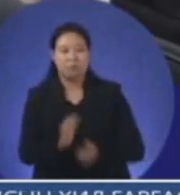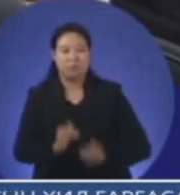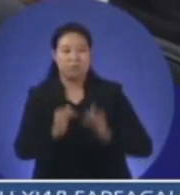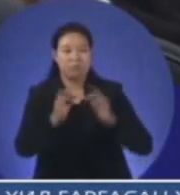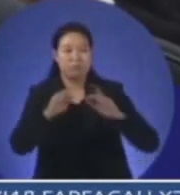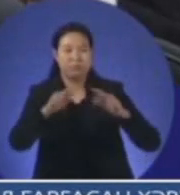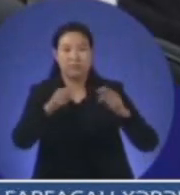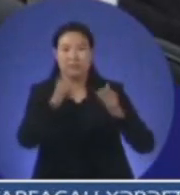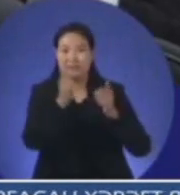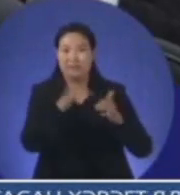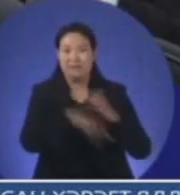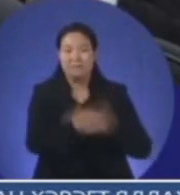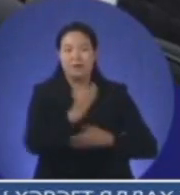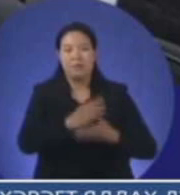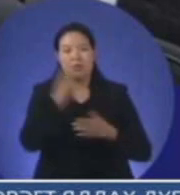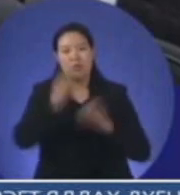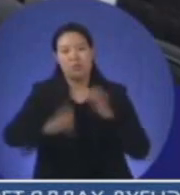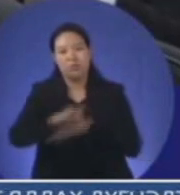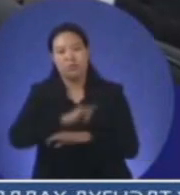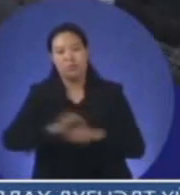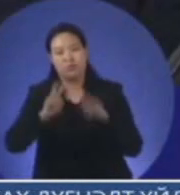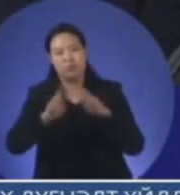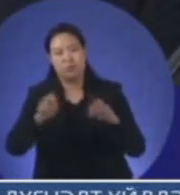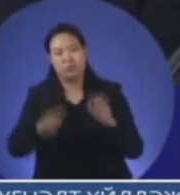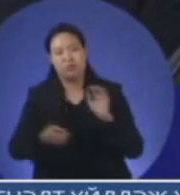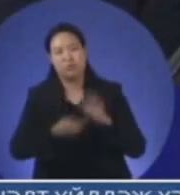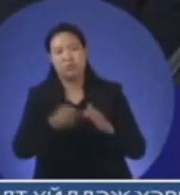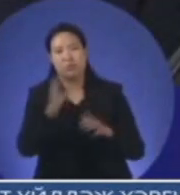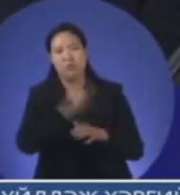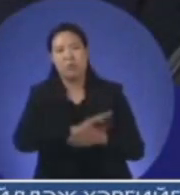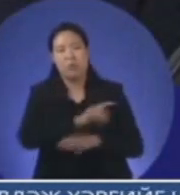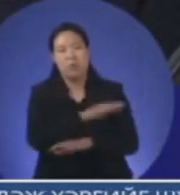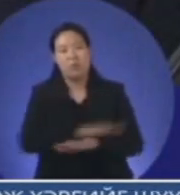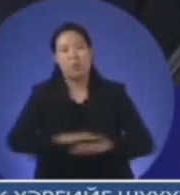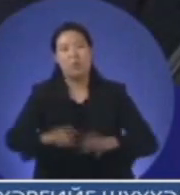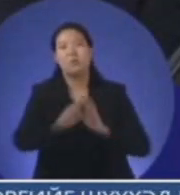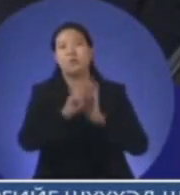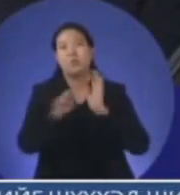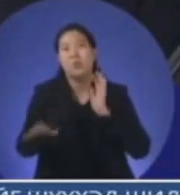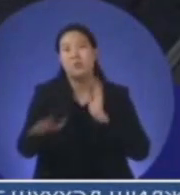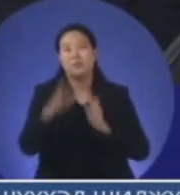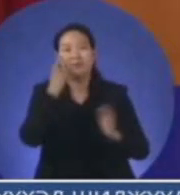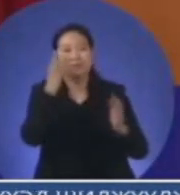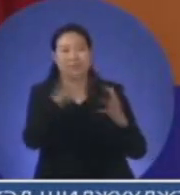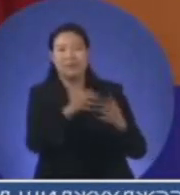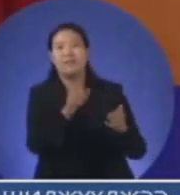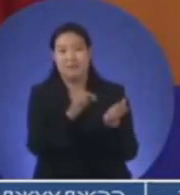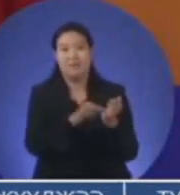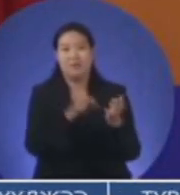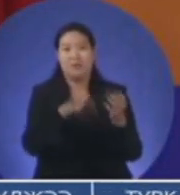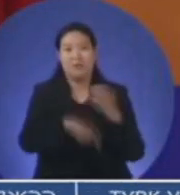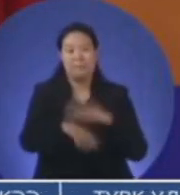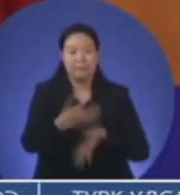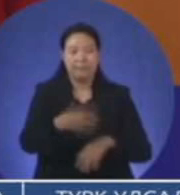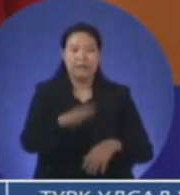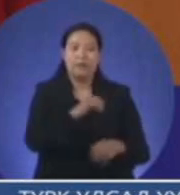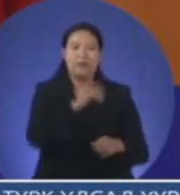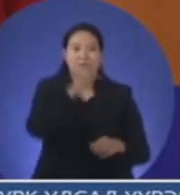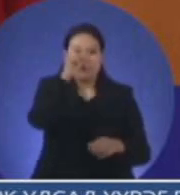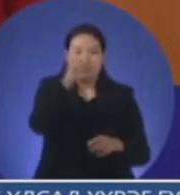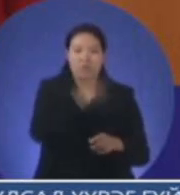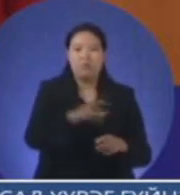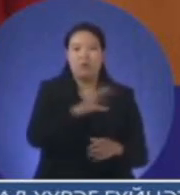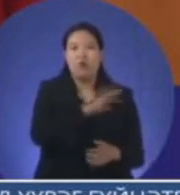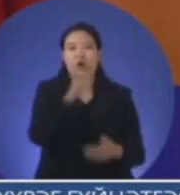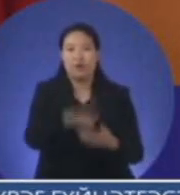үед манай улс судалгаан цорьсон урт хугацааны стратегтэй байх нь чухлаа. За төрийн бодлогод Эрдэмтэн үүрэг оролцоо хэрэгтэй байгааг